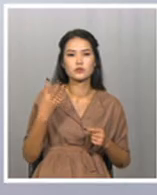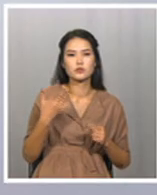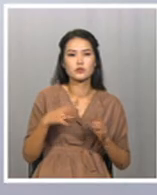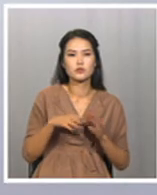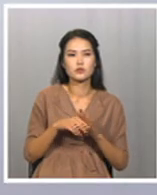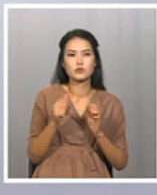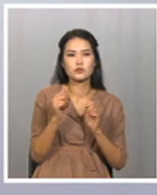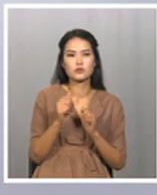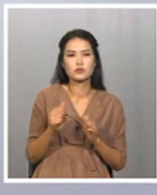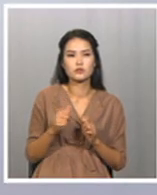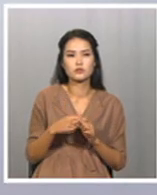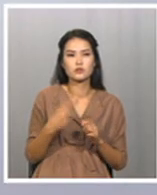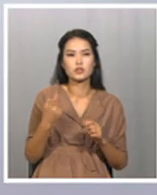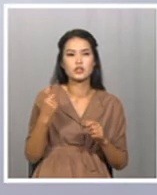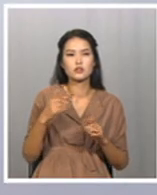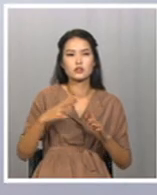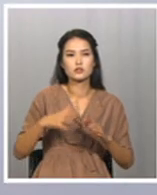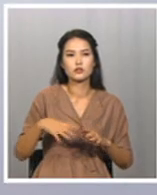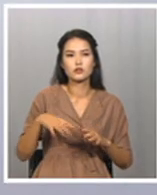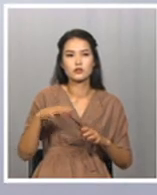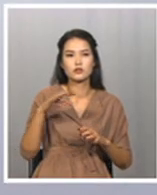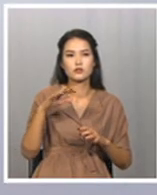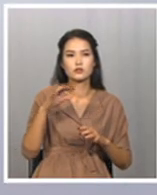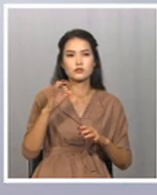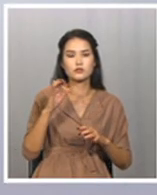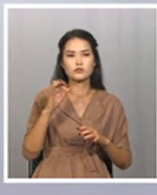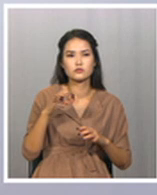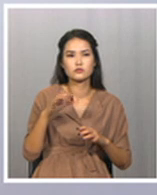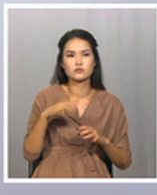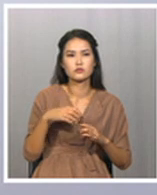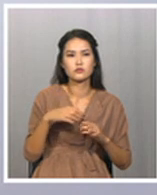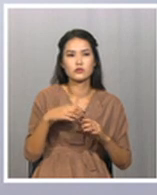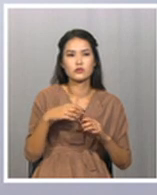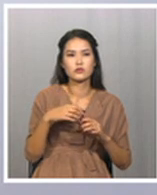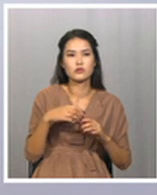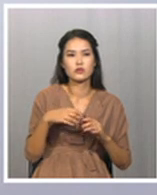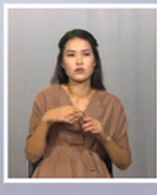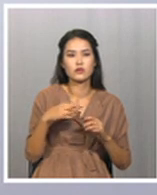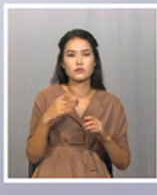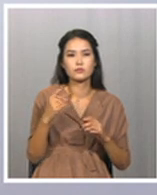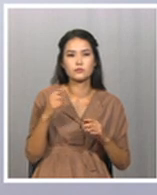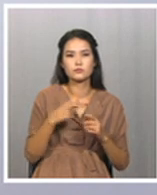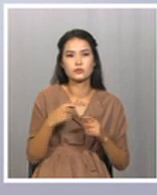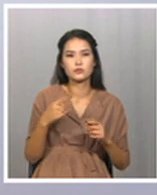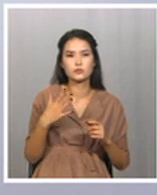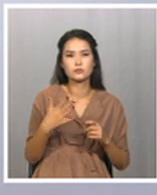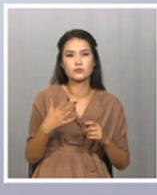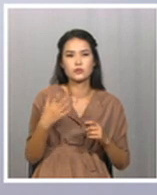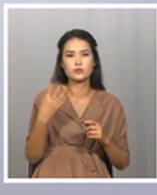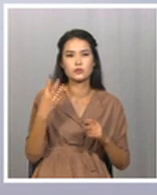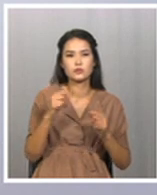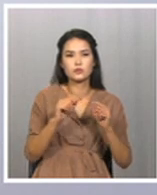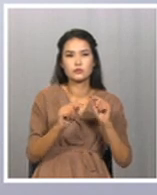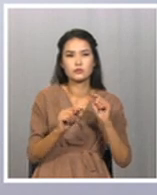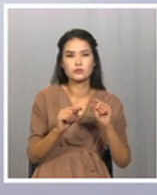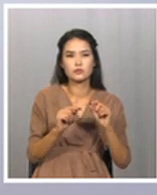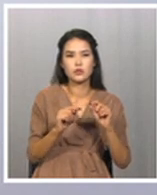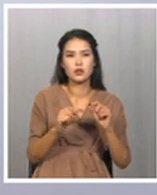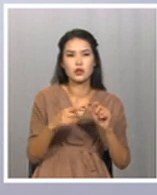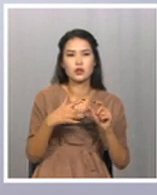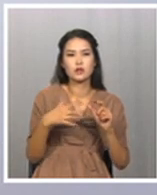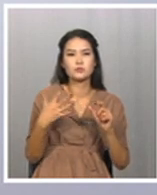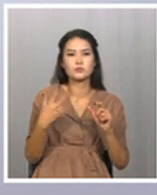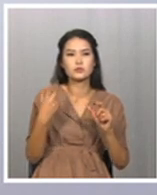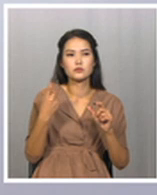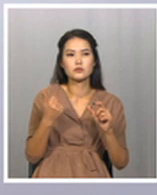үшін x-тің орнына 0-ден берсек ол бізде минус 5-тен 4 болады, x-тің орнына 1-ден берсек минус 1-ге